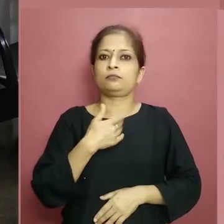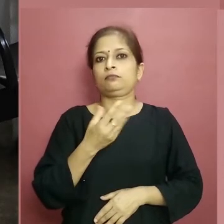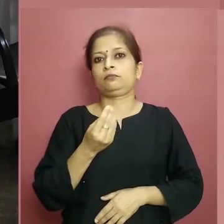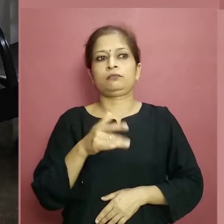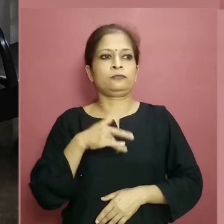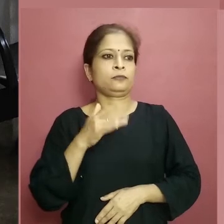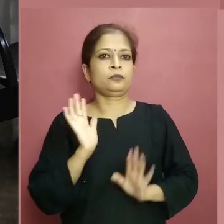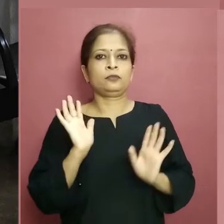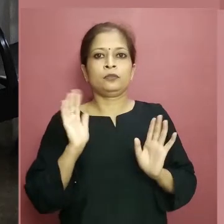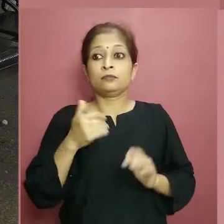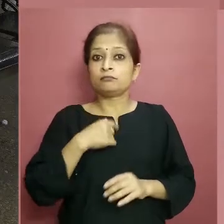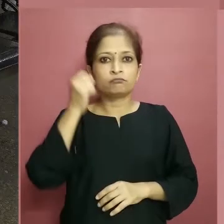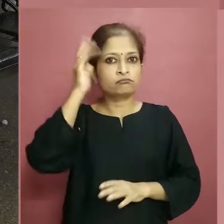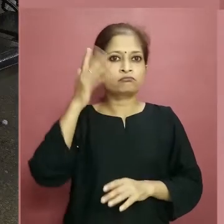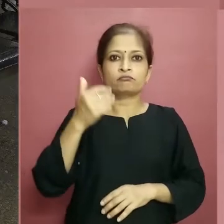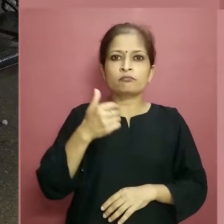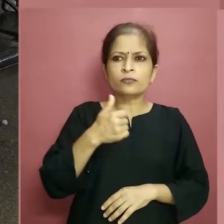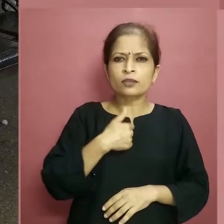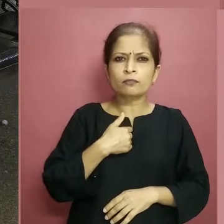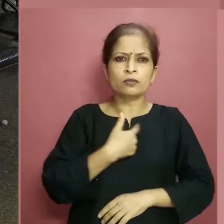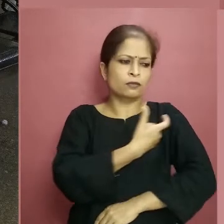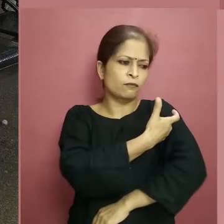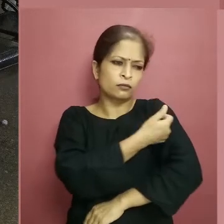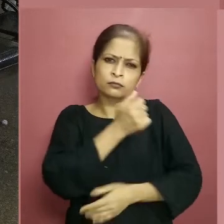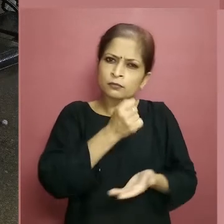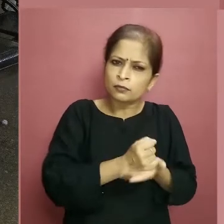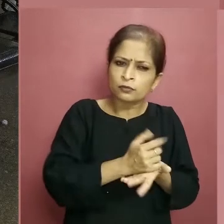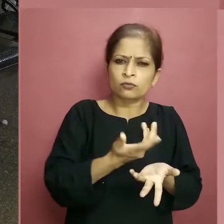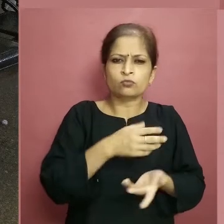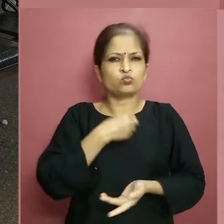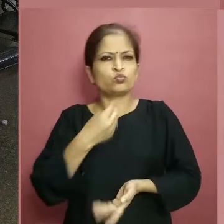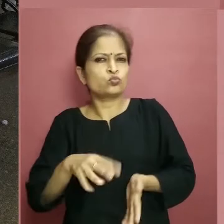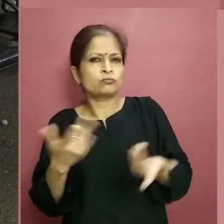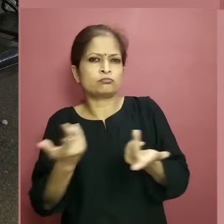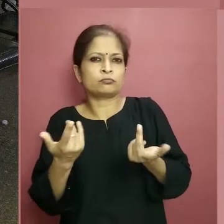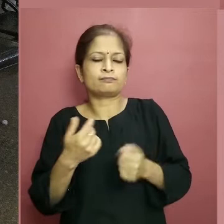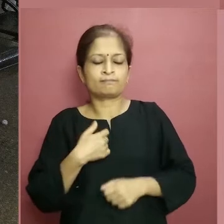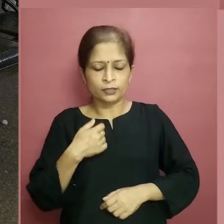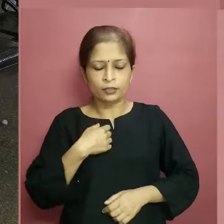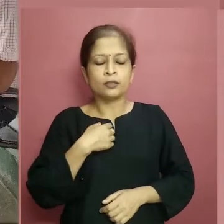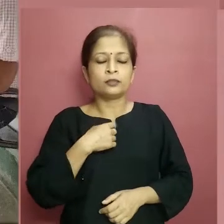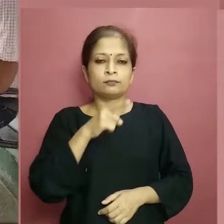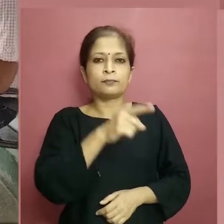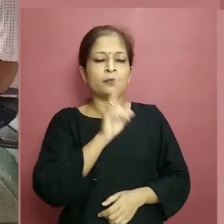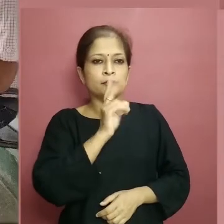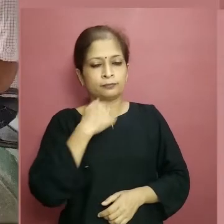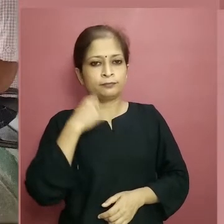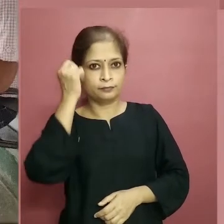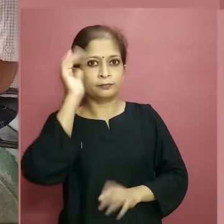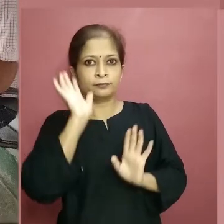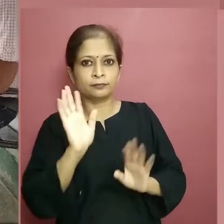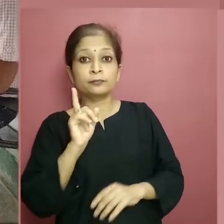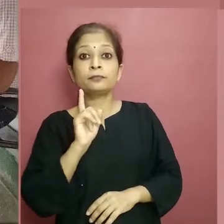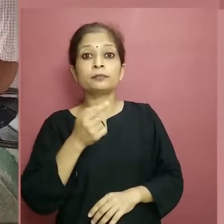ना मन में डर घुस गया है। मुझे तो समझ में नहीं आ रहा कि मुझे टीका लगवाना भी चाहिए कि नहीं। मैं समझ रहा